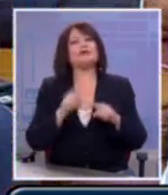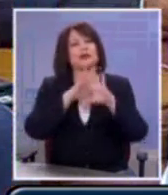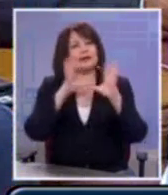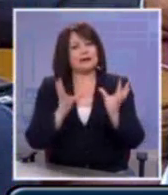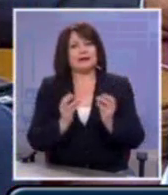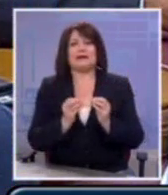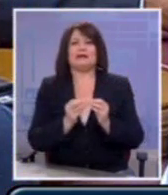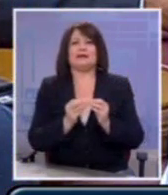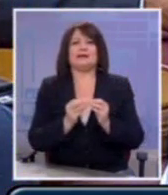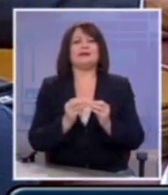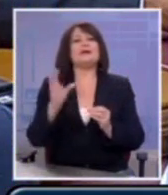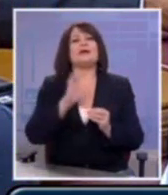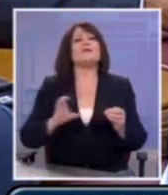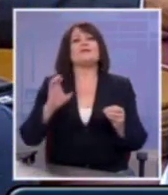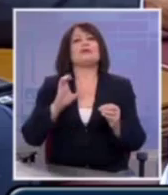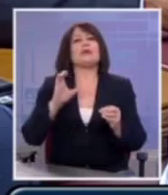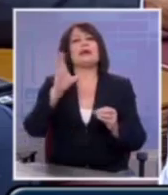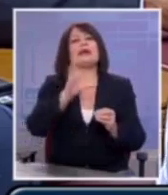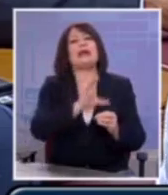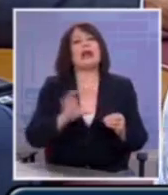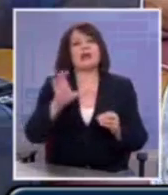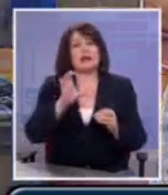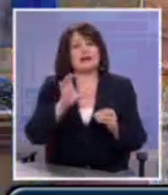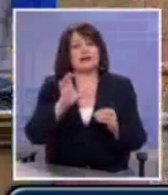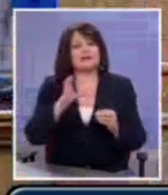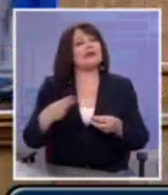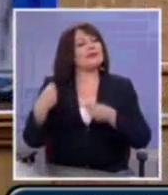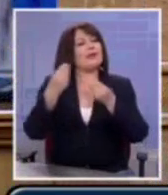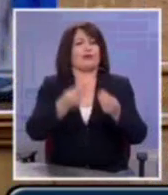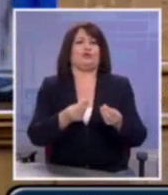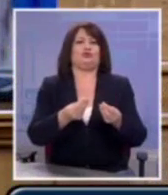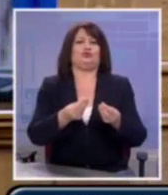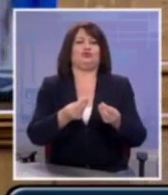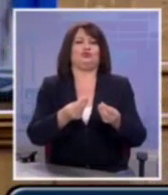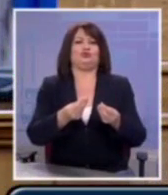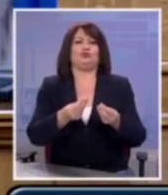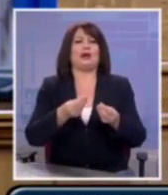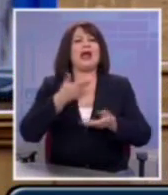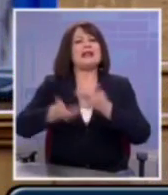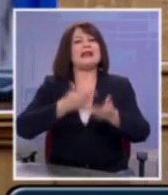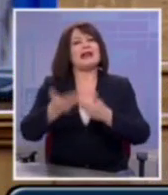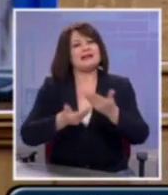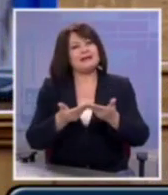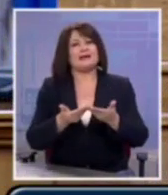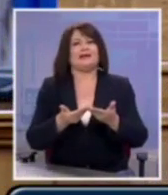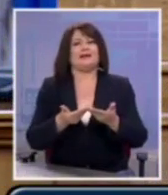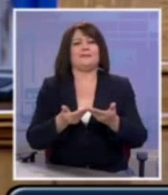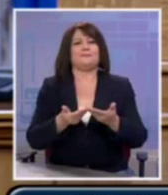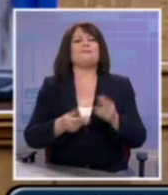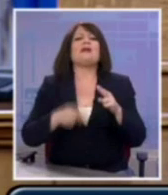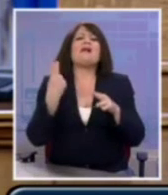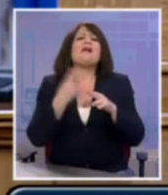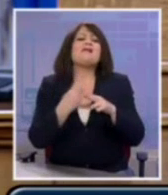συνολικά οι ευρωπαϊκοί λαοί, θα σας ανταποδώσουν αυτή την αλληλεγγύη για αυτή την